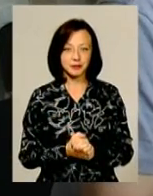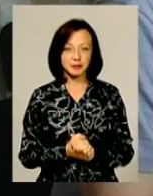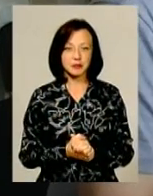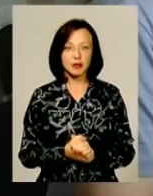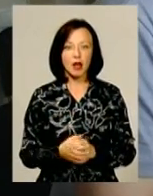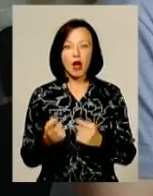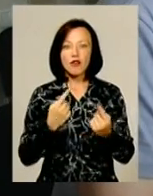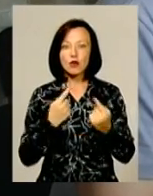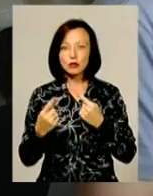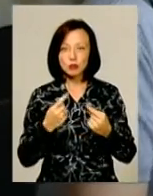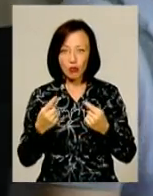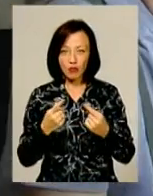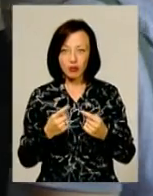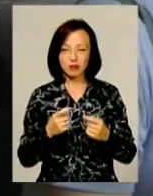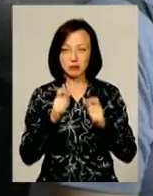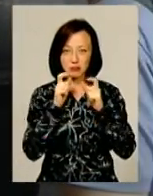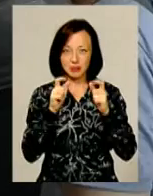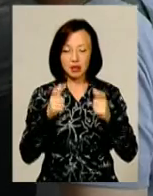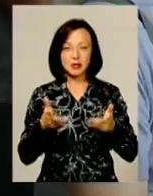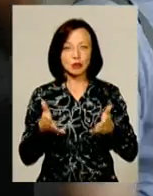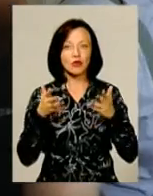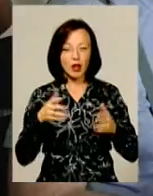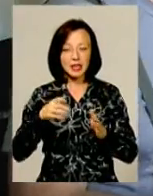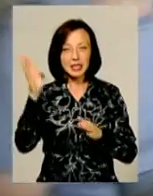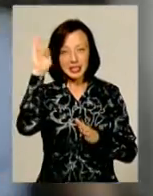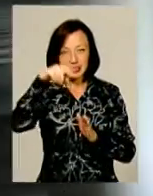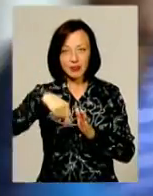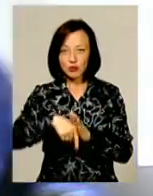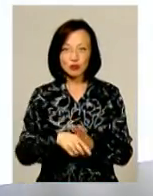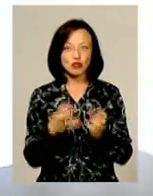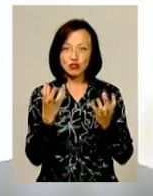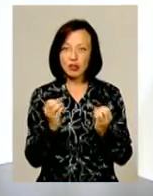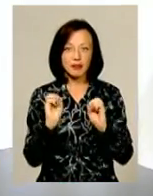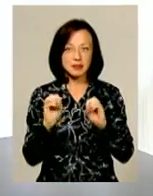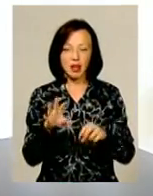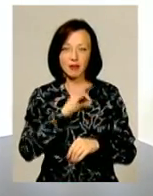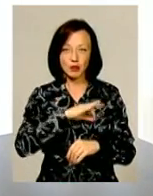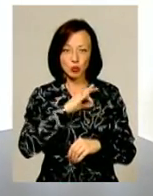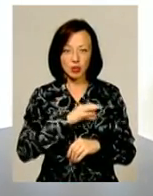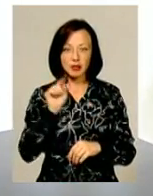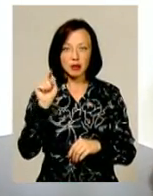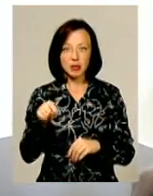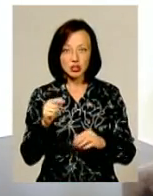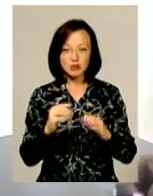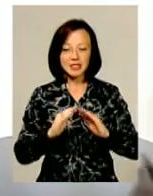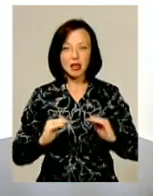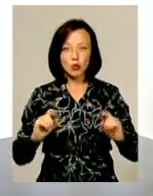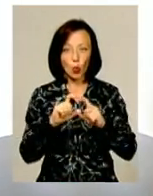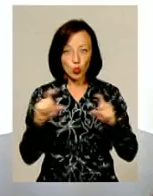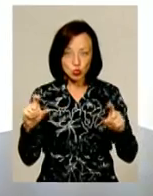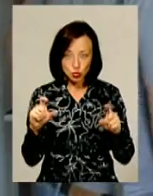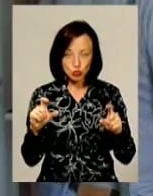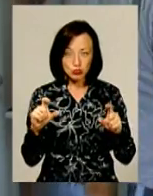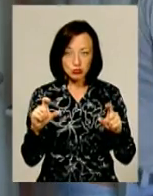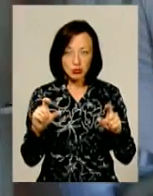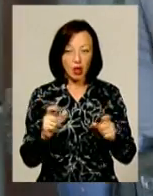У розмові на підвищених тонах все-таки з'ясувалося, свердловина ще не здана в експлуатацію. Тому в тамтешньому теремку, так називається